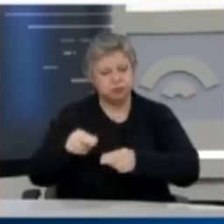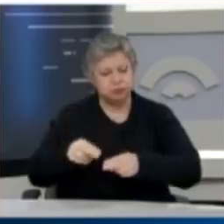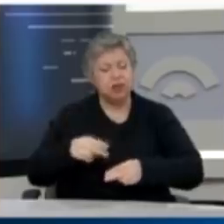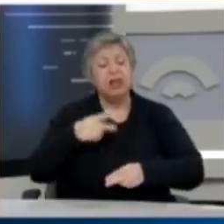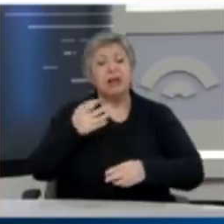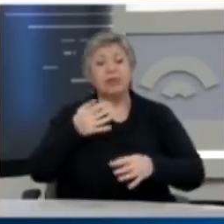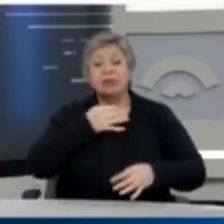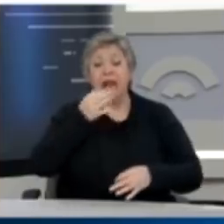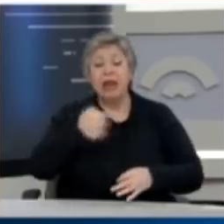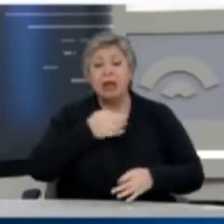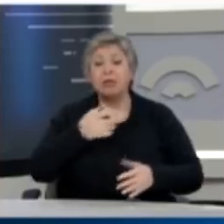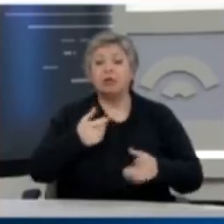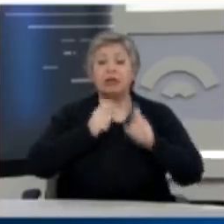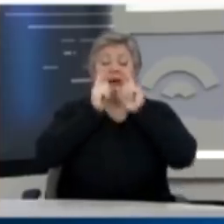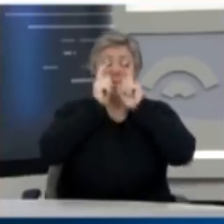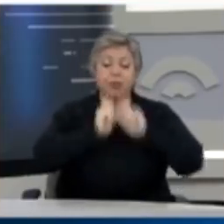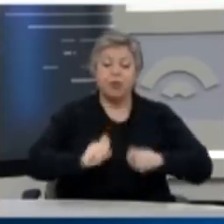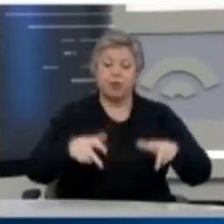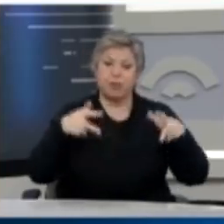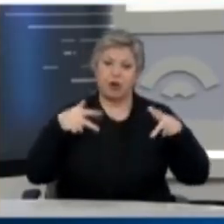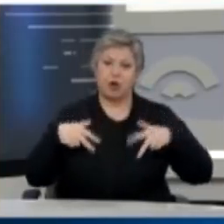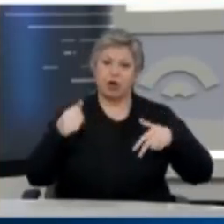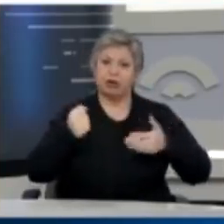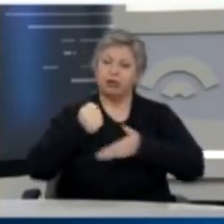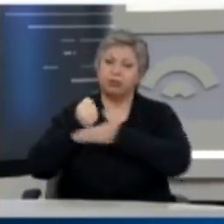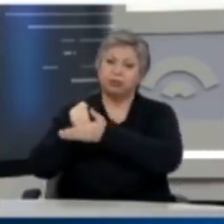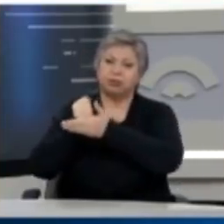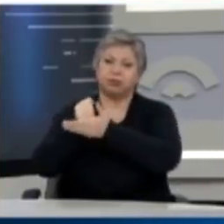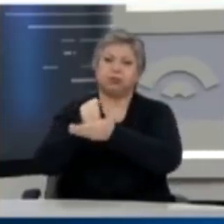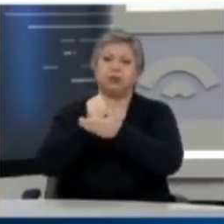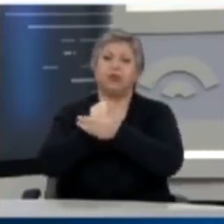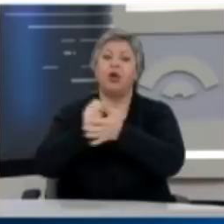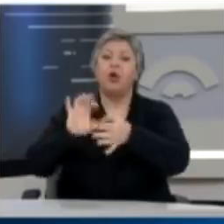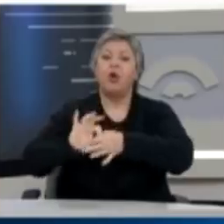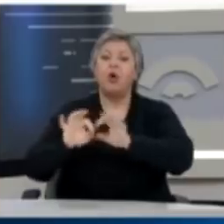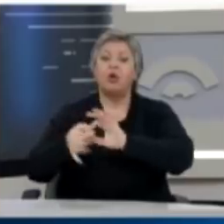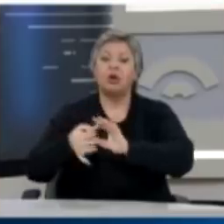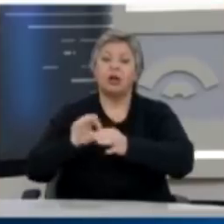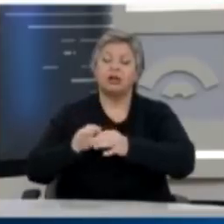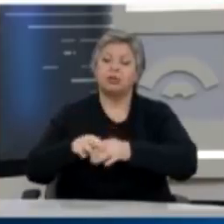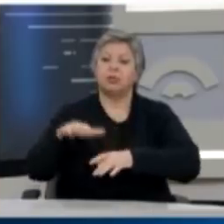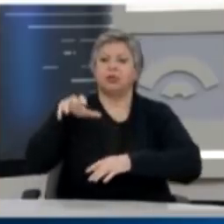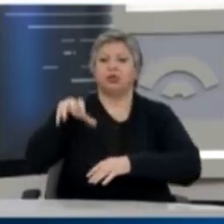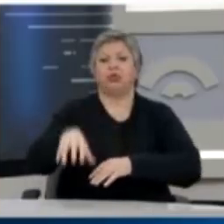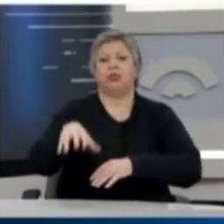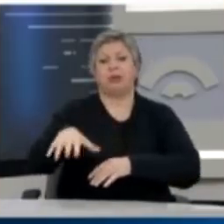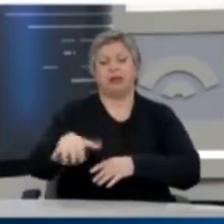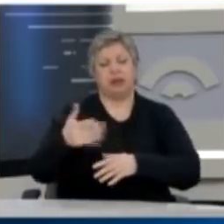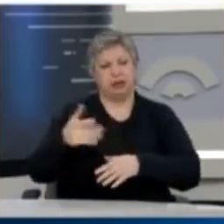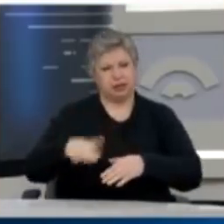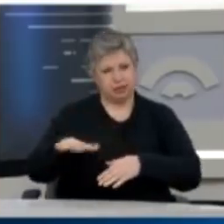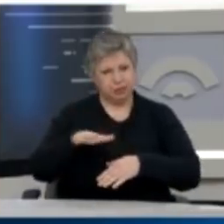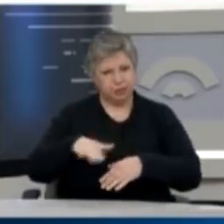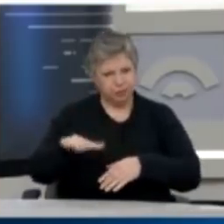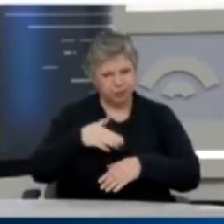του κράτους να εξασφαλίζει τους αναγκαίους πόρους στους οργανισμούς τοπικής αυτοδιοίκησης με χρηματοδότηση από